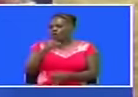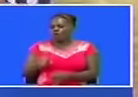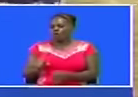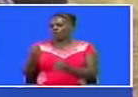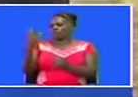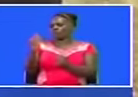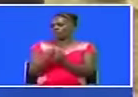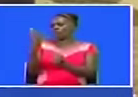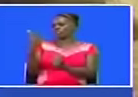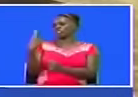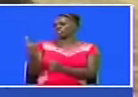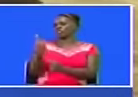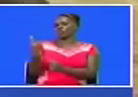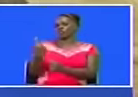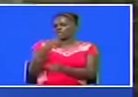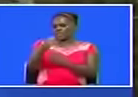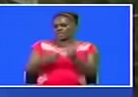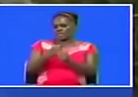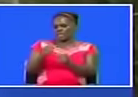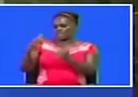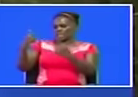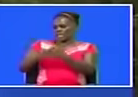14 peke yake miaka 8 iliyopita.